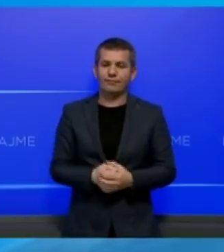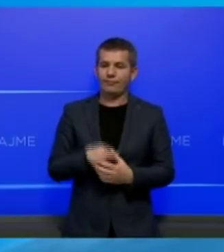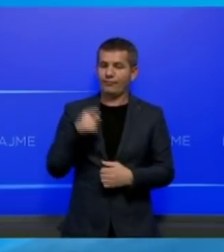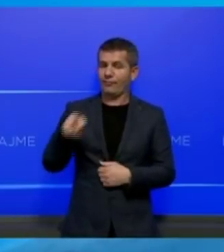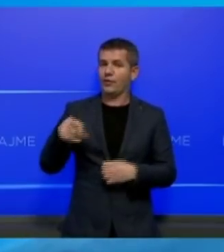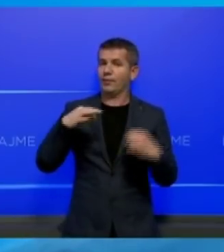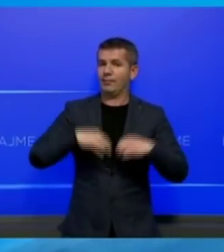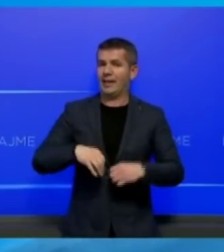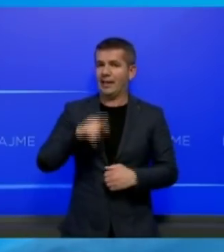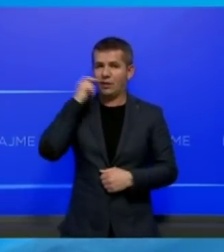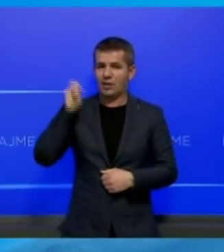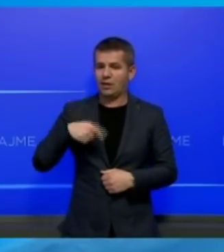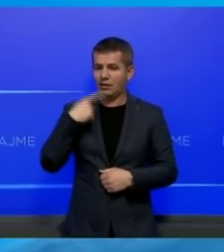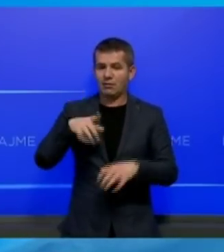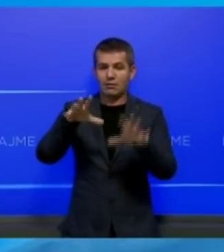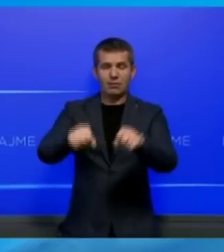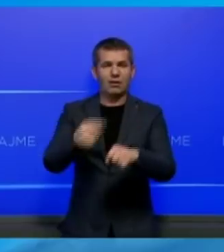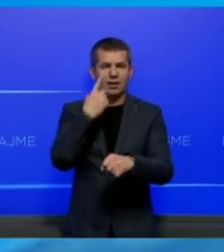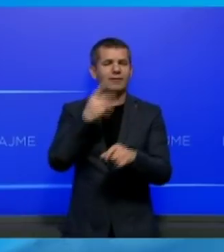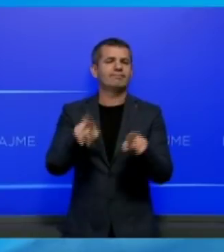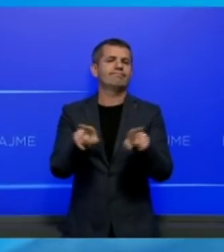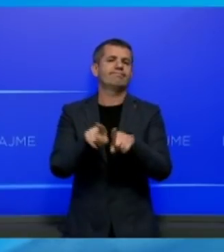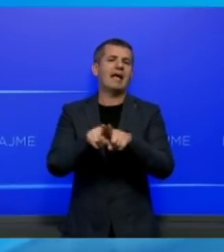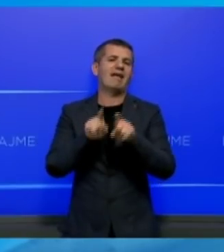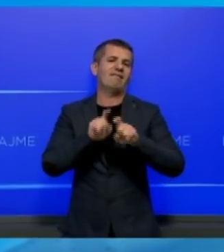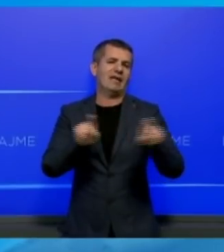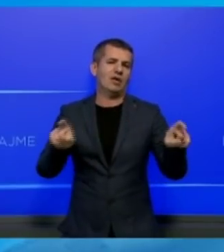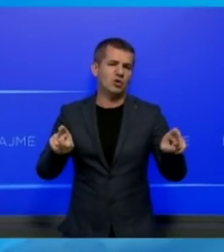krahason pushtimin e Rusisë me një virus.